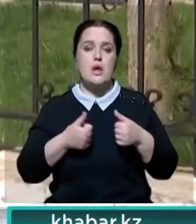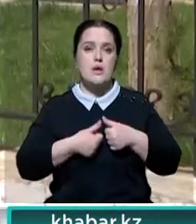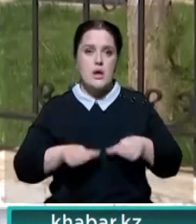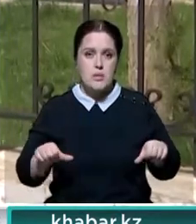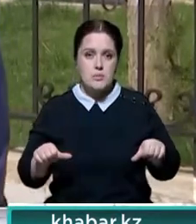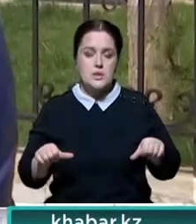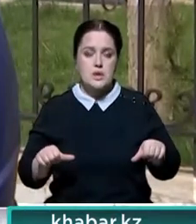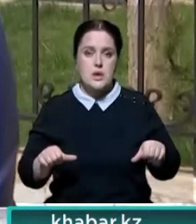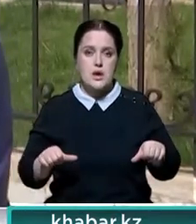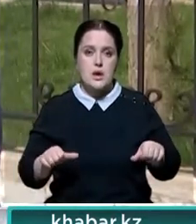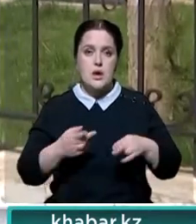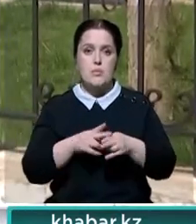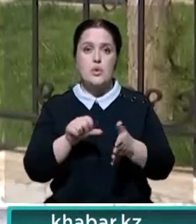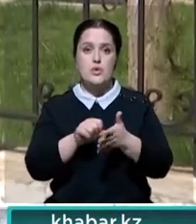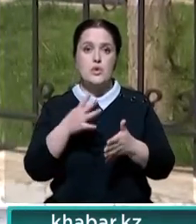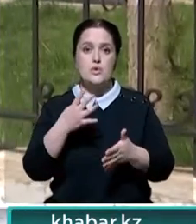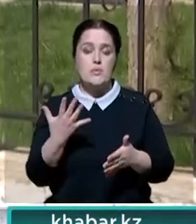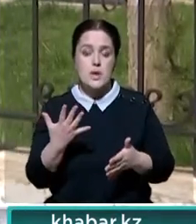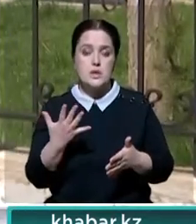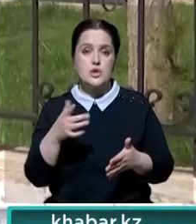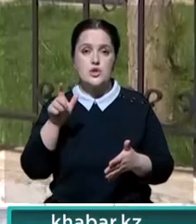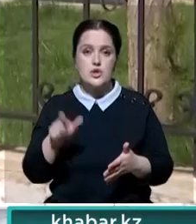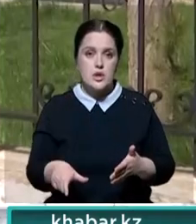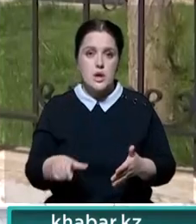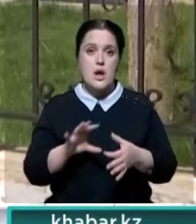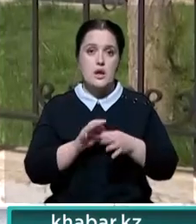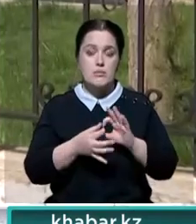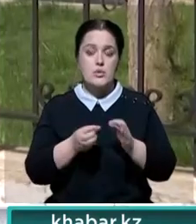наша комиссия. Я еще раз повторяюсь, комиссия участвует 45 членов жюри. Олимпиада еще продолжается.